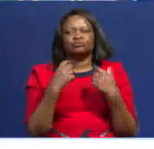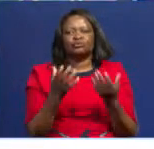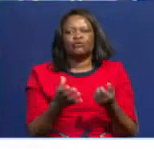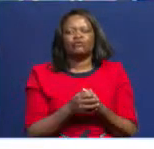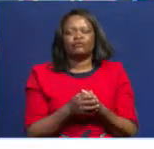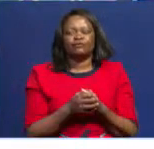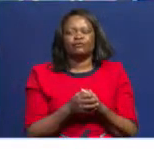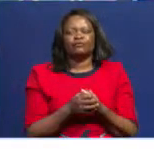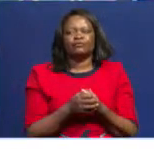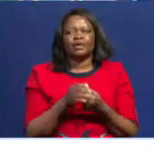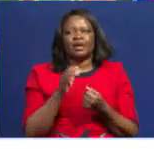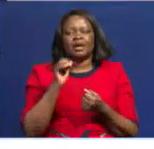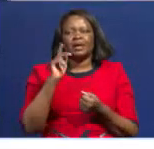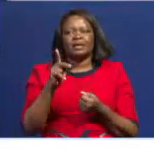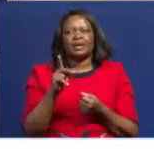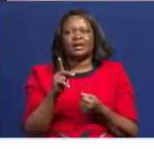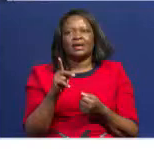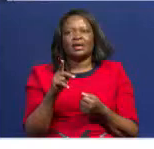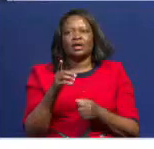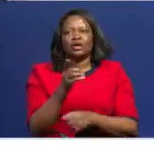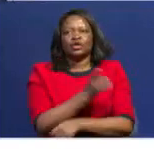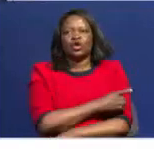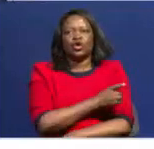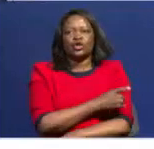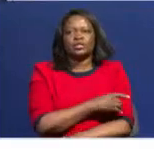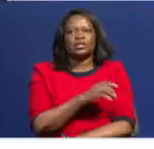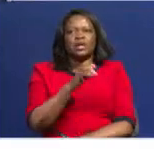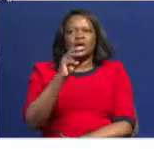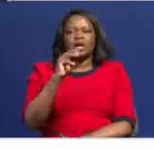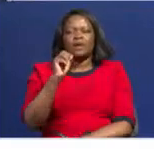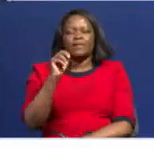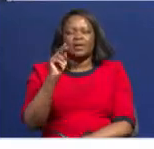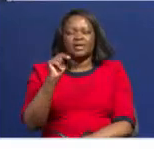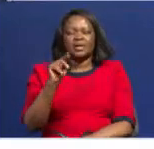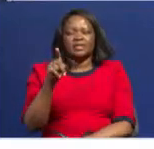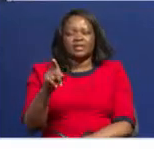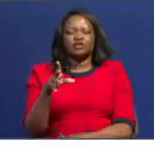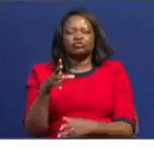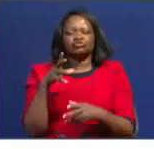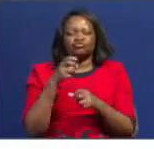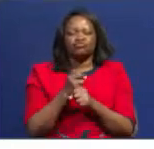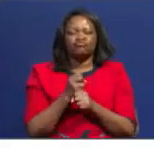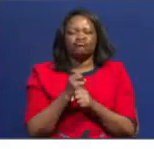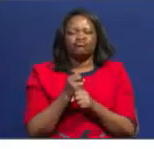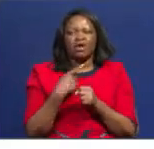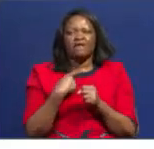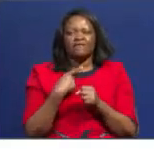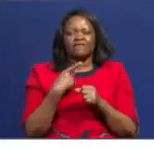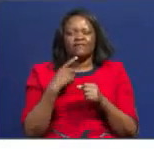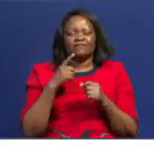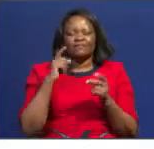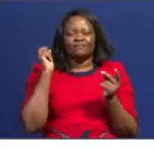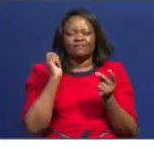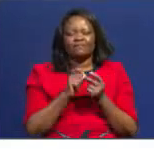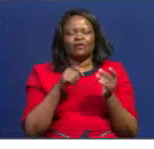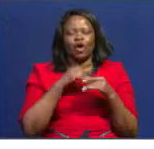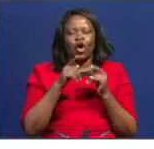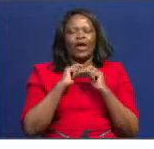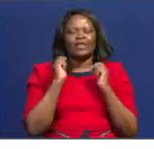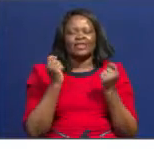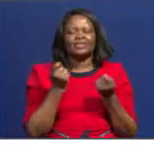utafiti wa shirika hilo la ADAC, Daktari Martin Sisa, shirika hilo tayari limefanya vipimo vya lazima kwa timu